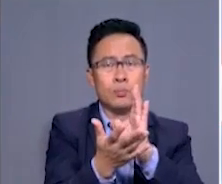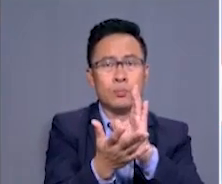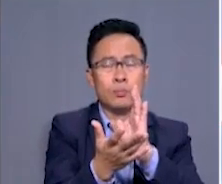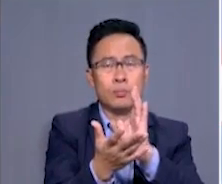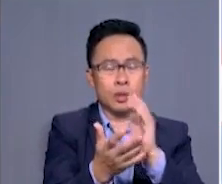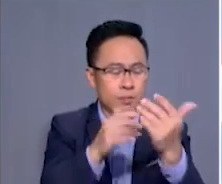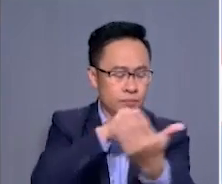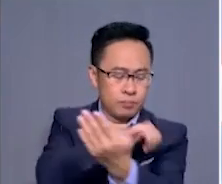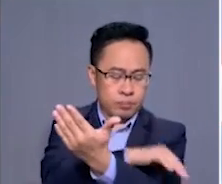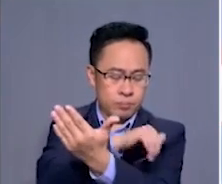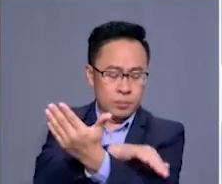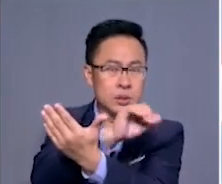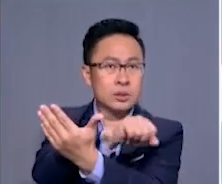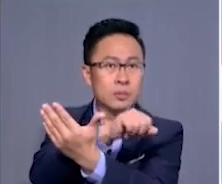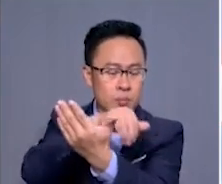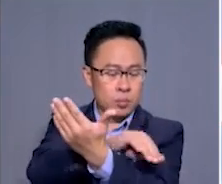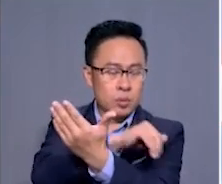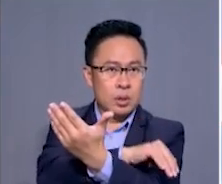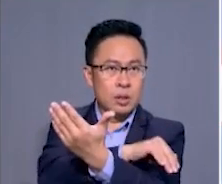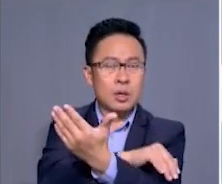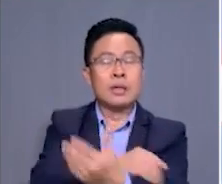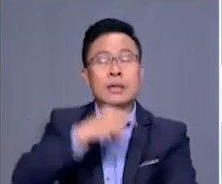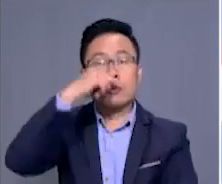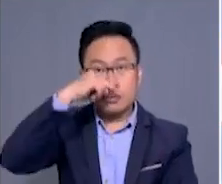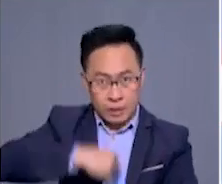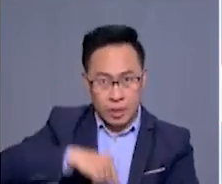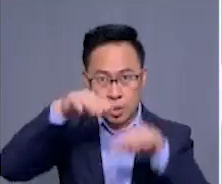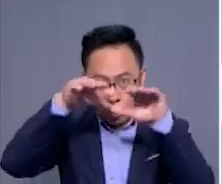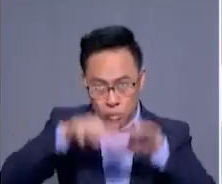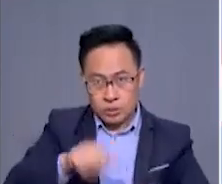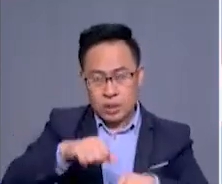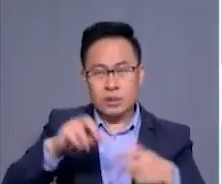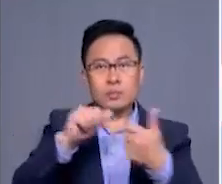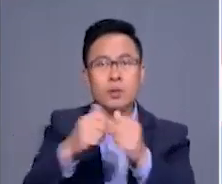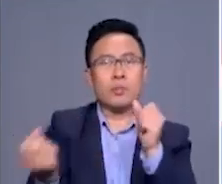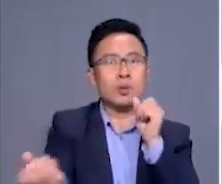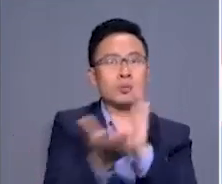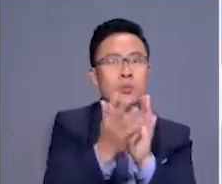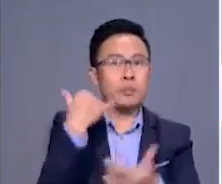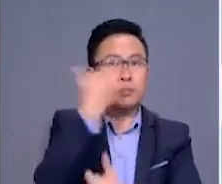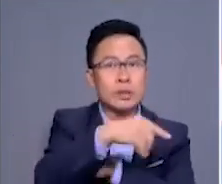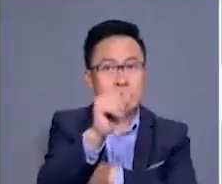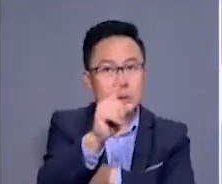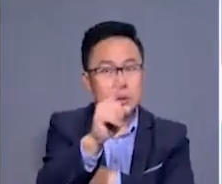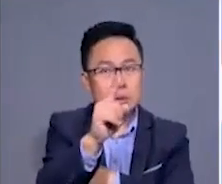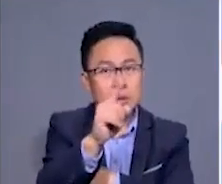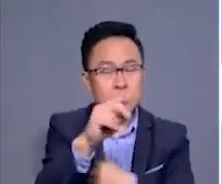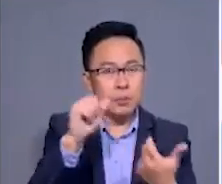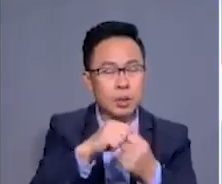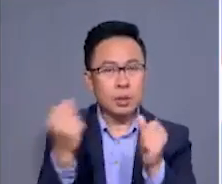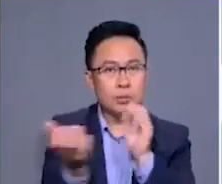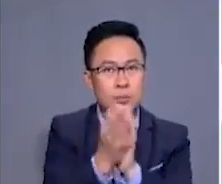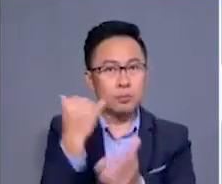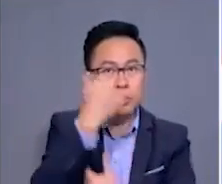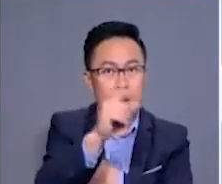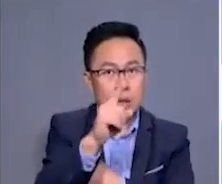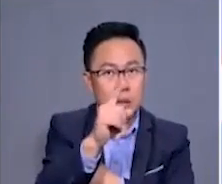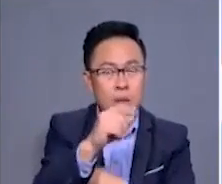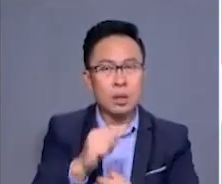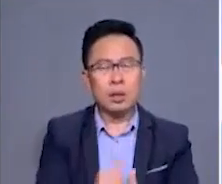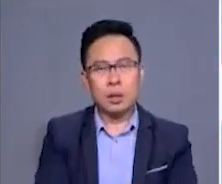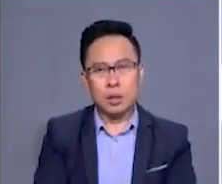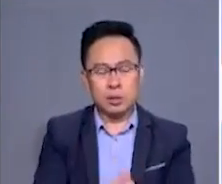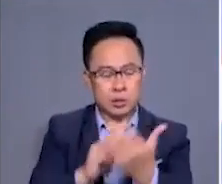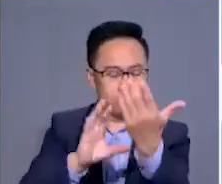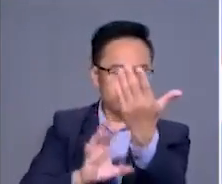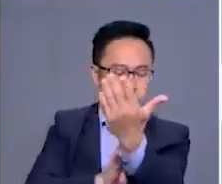าน สำหรับประเทศไทยจะลดลงครับ แล้วจะไปกระทบที่ไหนต่อคะทิศทางของมัน ก็จะเคลื่อนตัวไปทางตกแล้วโค้ง